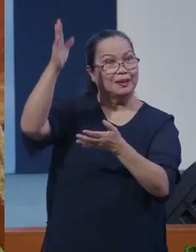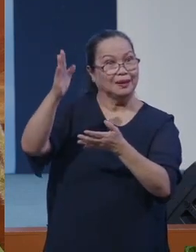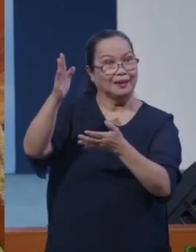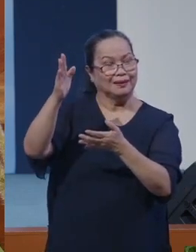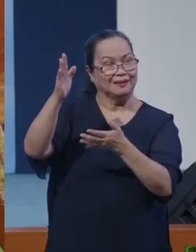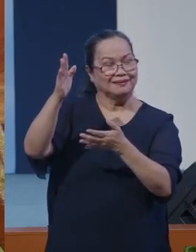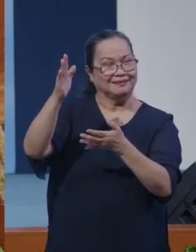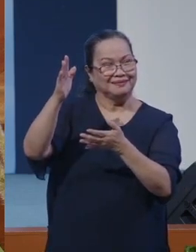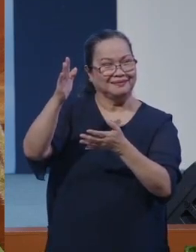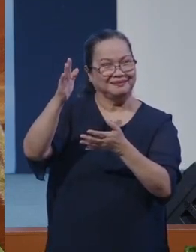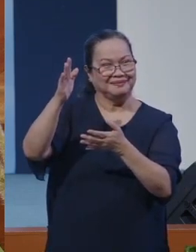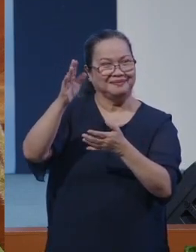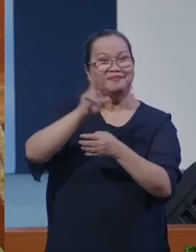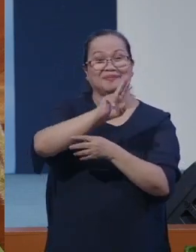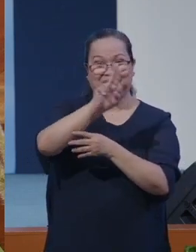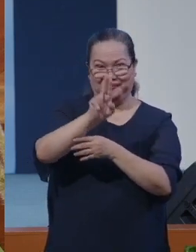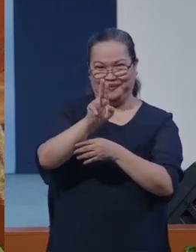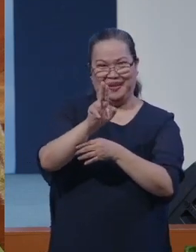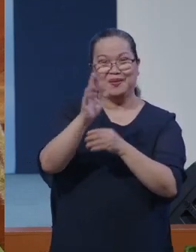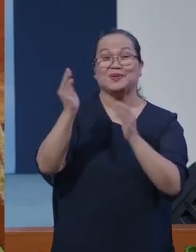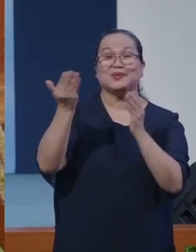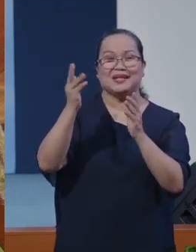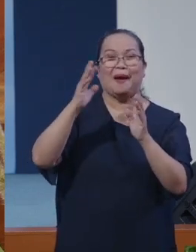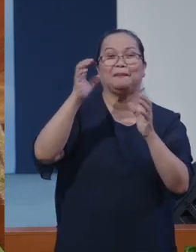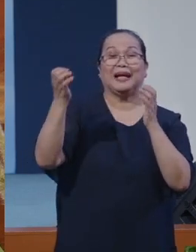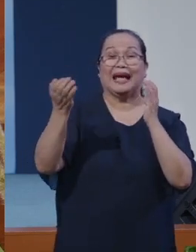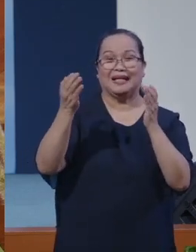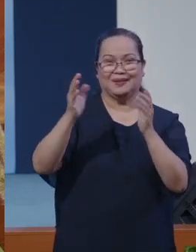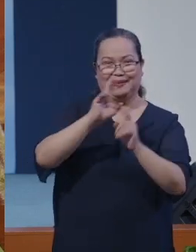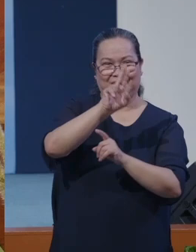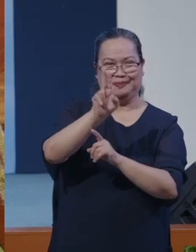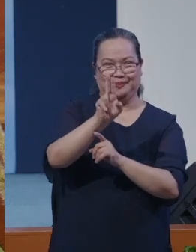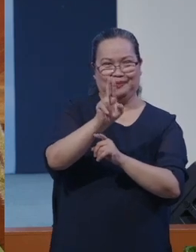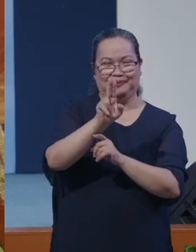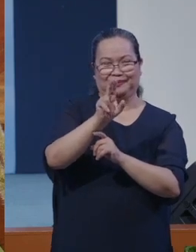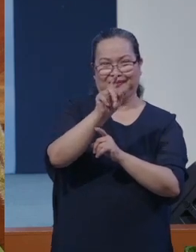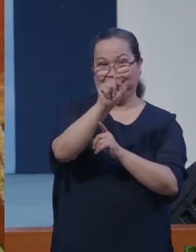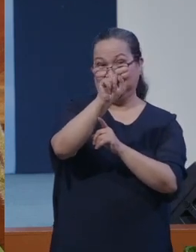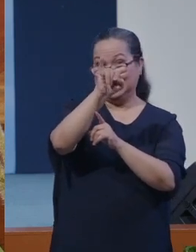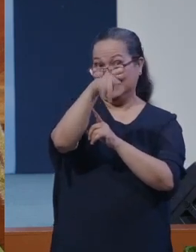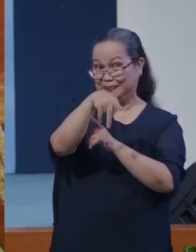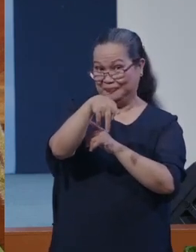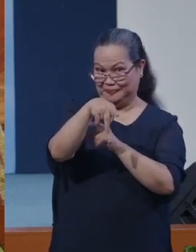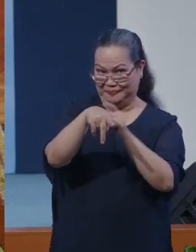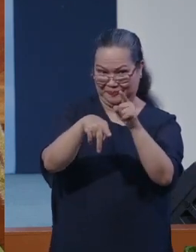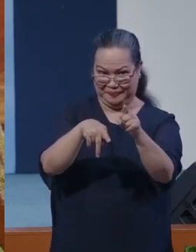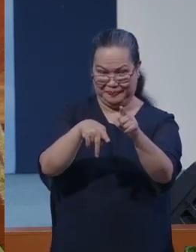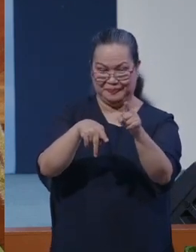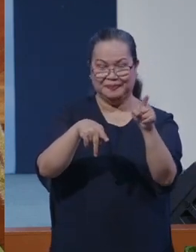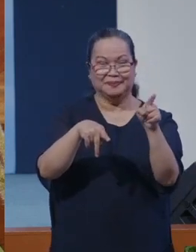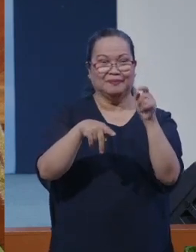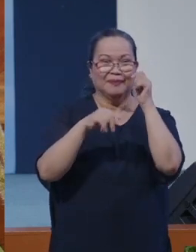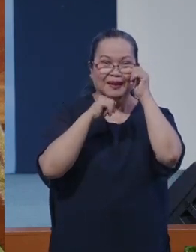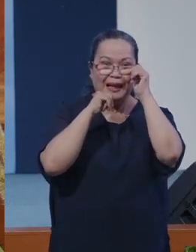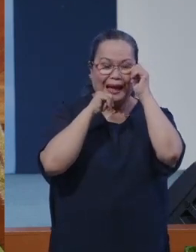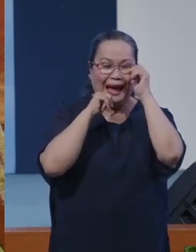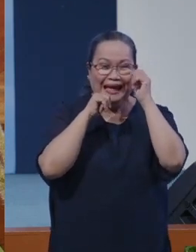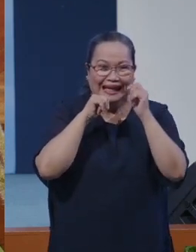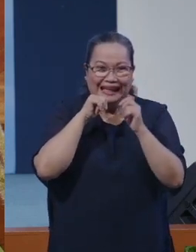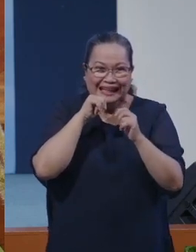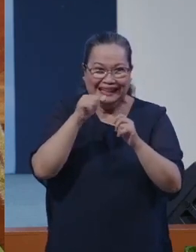Ito, application na to mga kapatid. Bibigyan ko kayo ng tip. No? Hindi tip sa stock market.